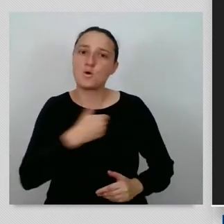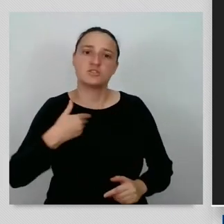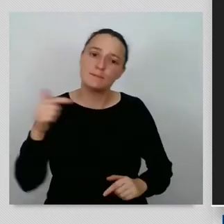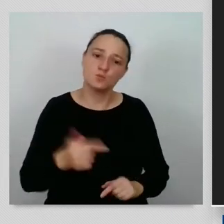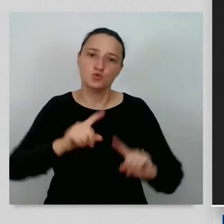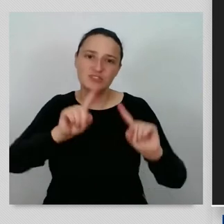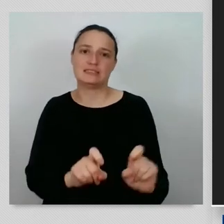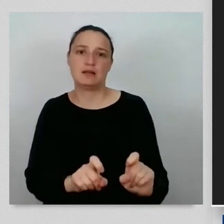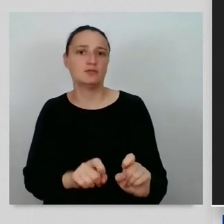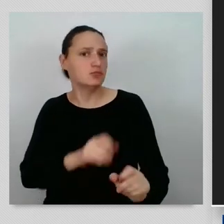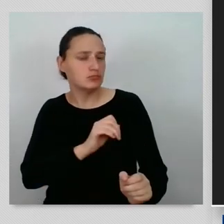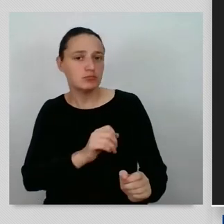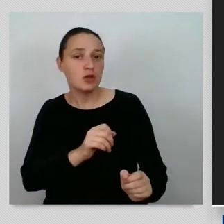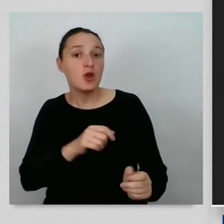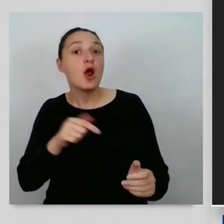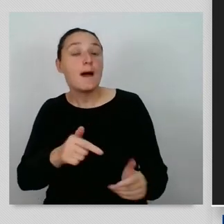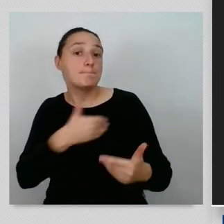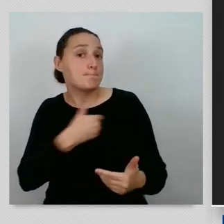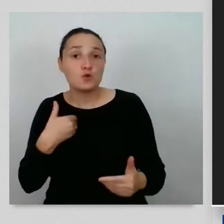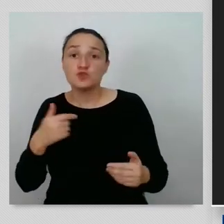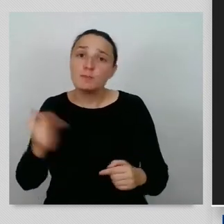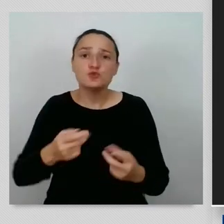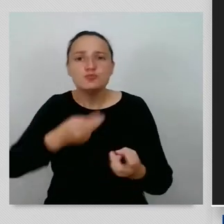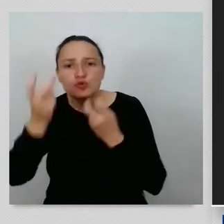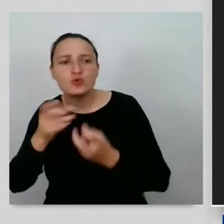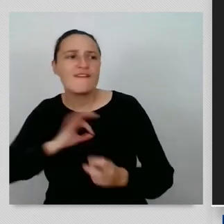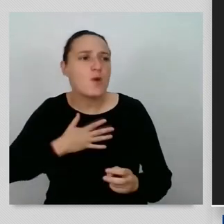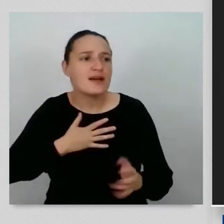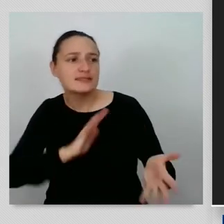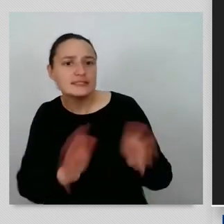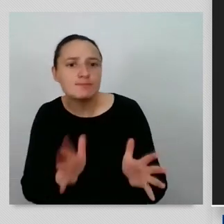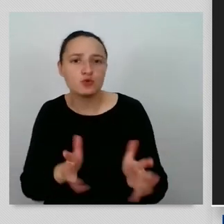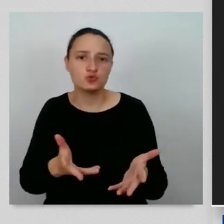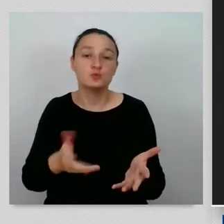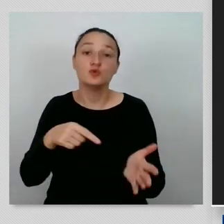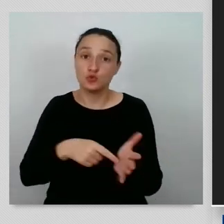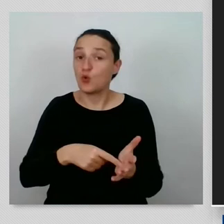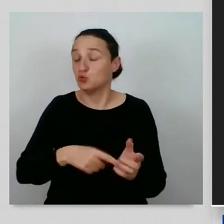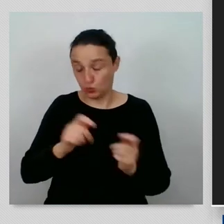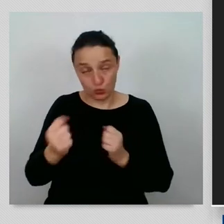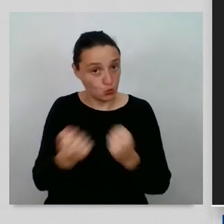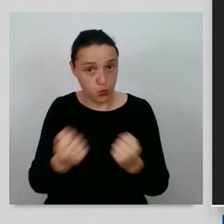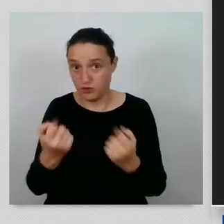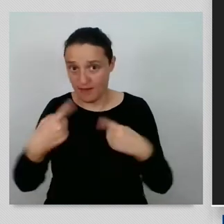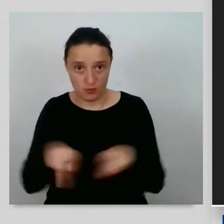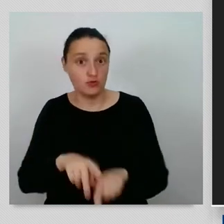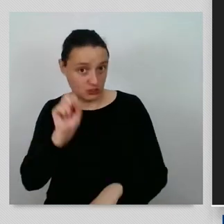ona potrzebuje swojej ścieżki w tej transformacji, że ta transformacja jest bardzo trudna do wykonania i